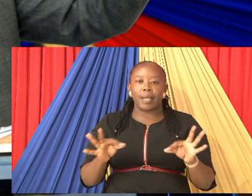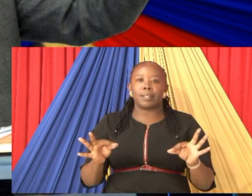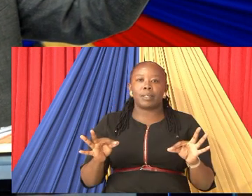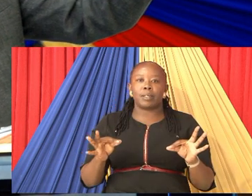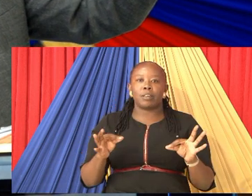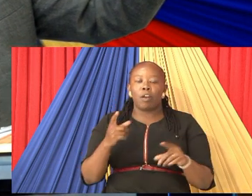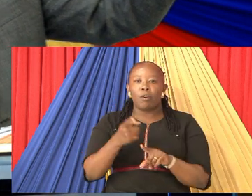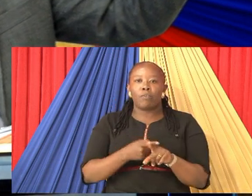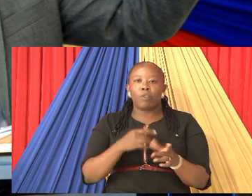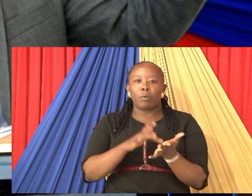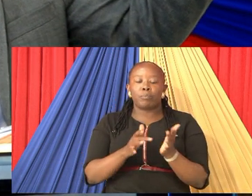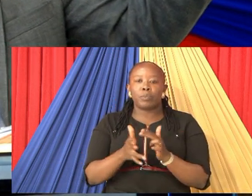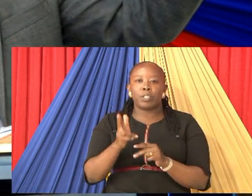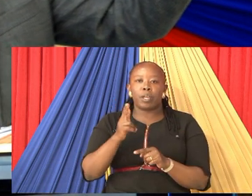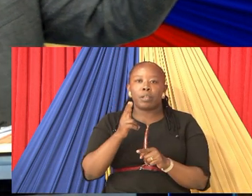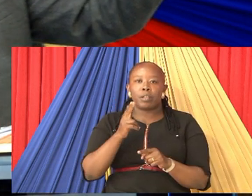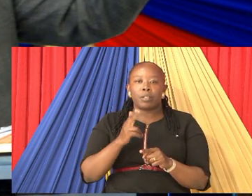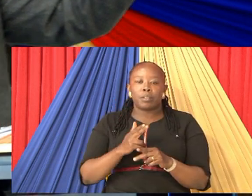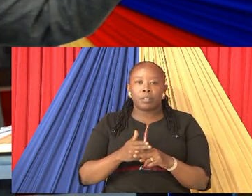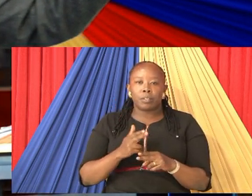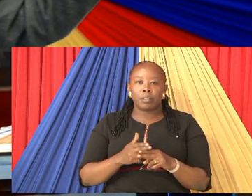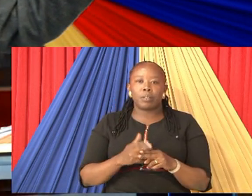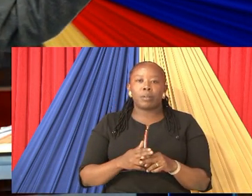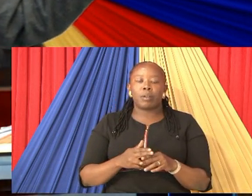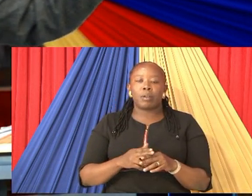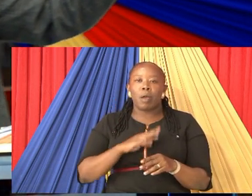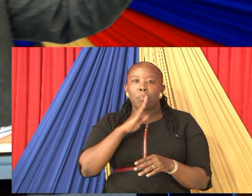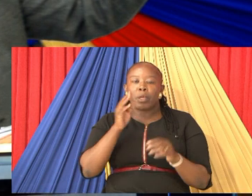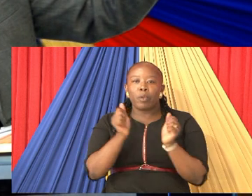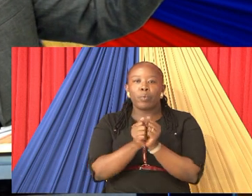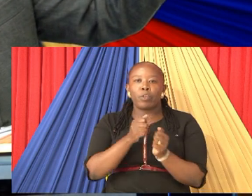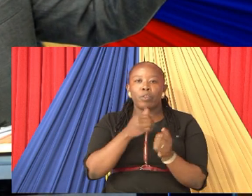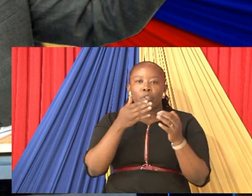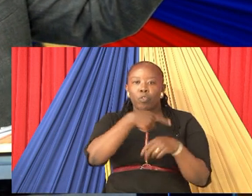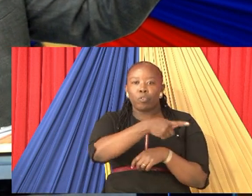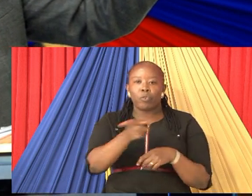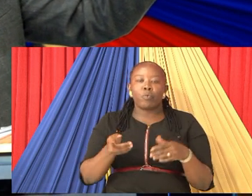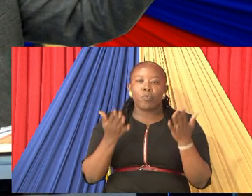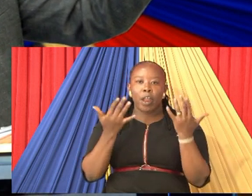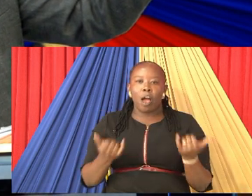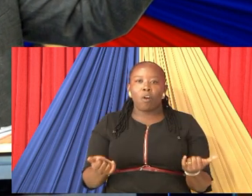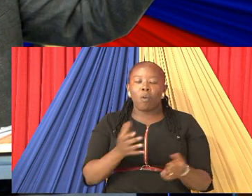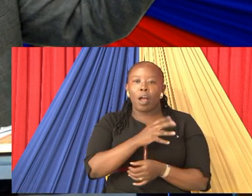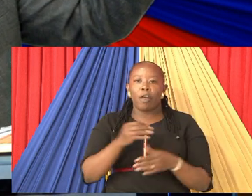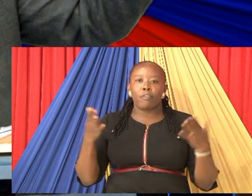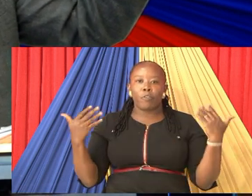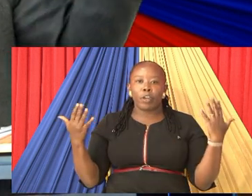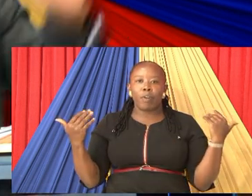Baba, Mwana na Roho Mtakatifu ziwe nanyi na zikae kwenu. Na ni kutoka sasa hata milele na